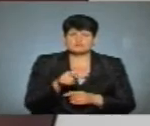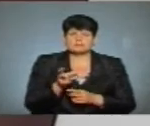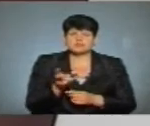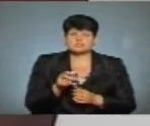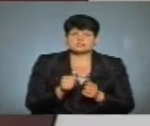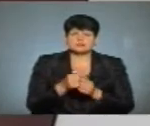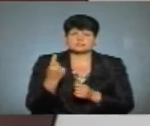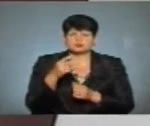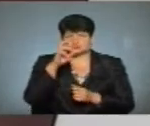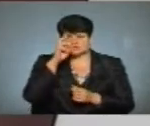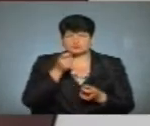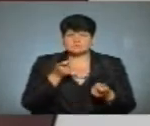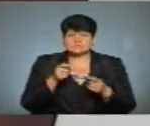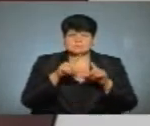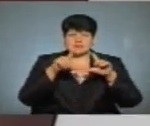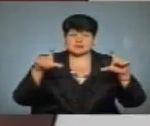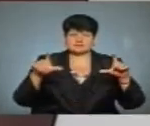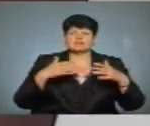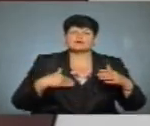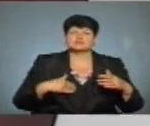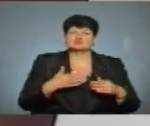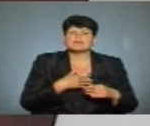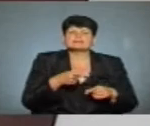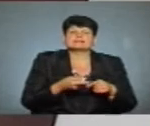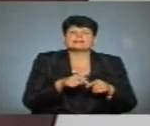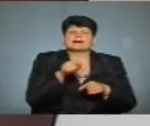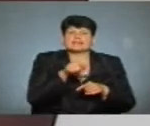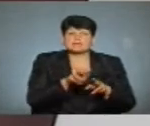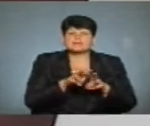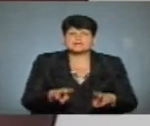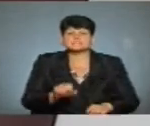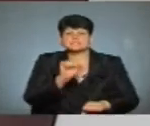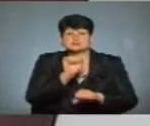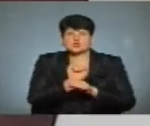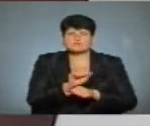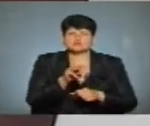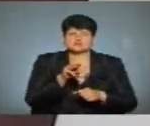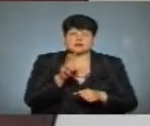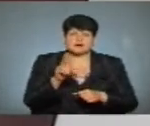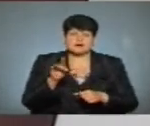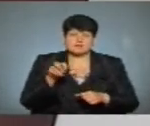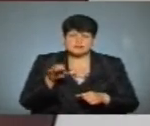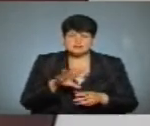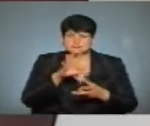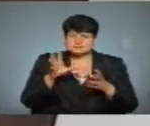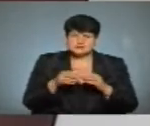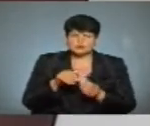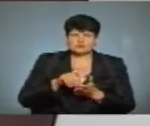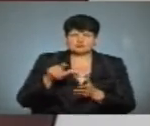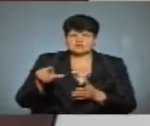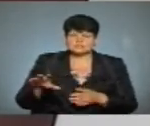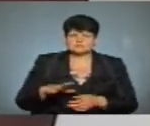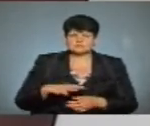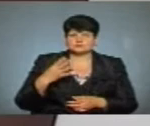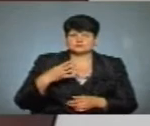під облдержадміністрацію з плакатами «Навіщо нам такий міністр?» і «Стоп, Шкарлет!». Загалом учасників акції було 40, розповів організатор